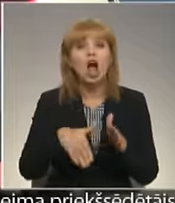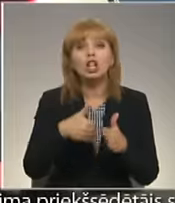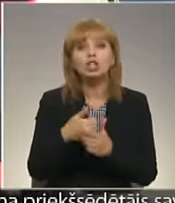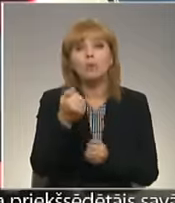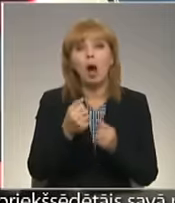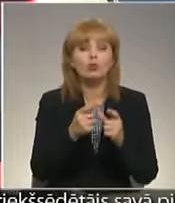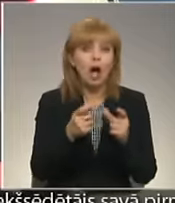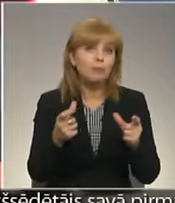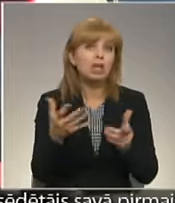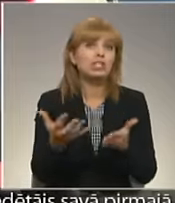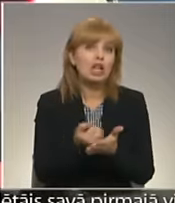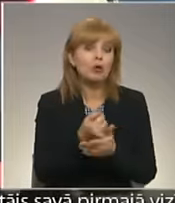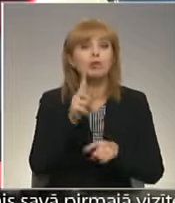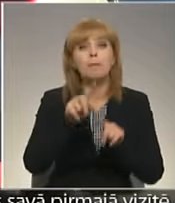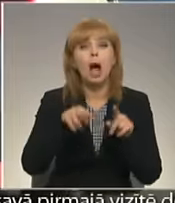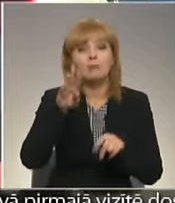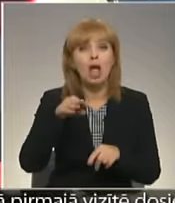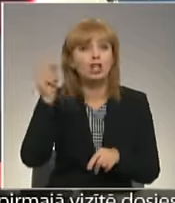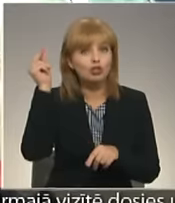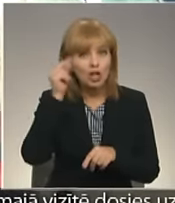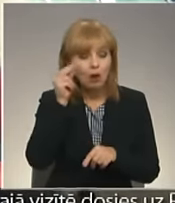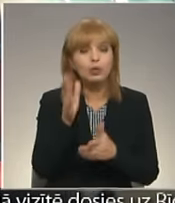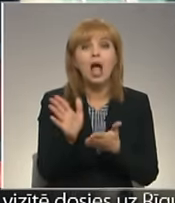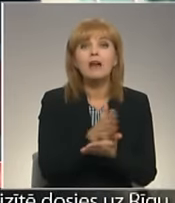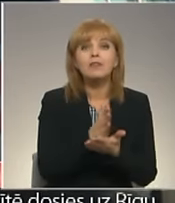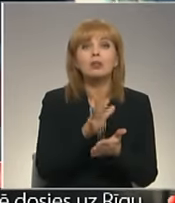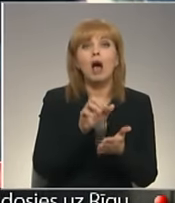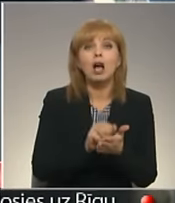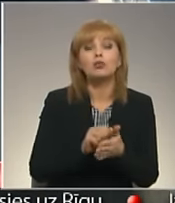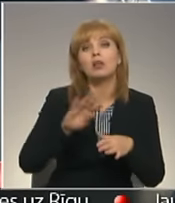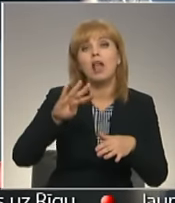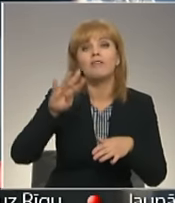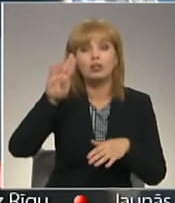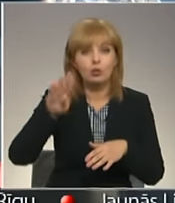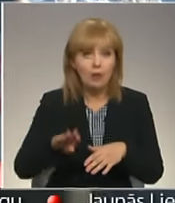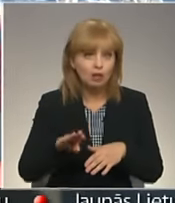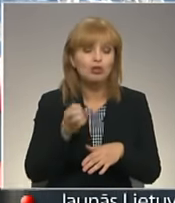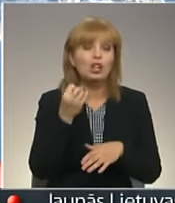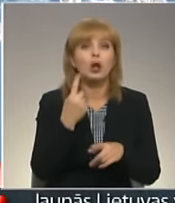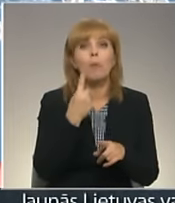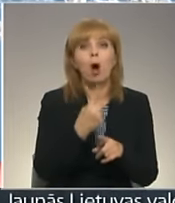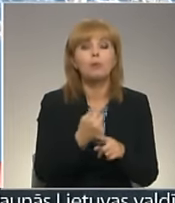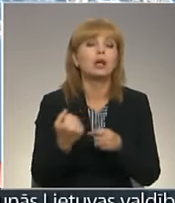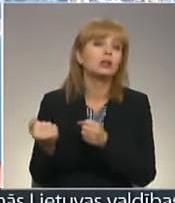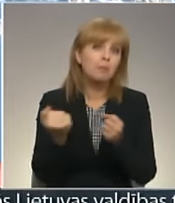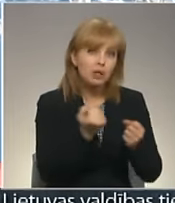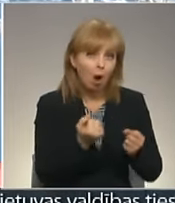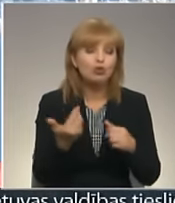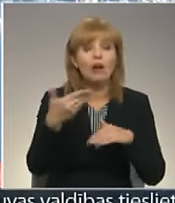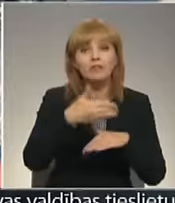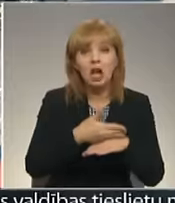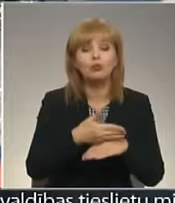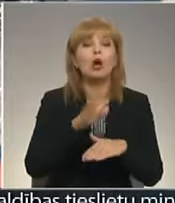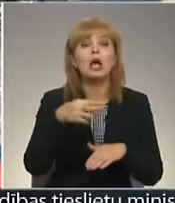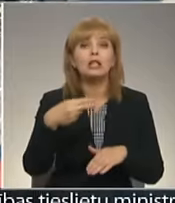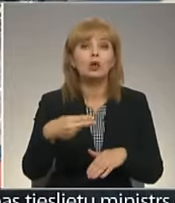autovadītāja apliecības varēja tikt pāris mēnešu laikā, tad nu tas vidēji varētu aizņemt 9 mēnešus. 14 obligāto braukšanas nodarbību vietā turpmāk būs